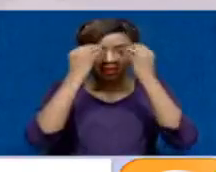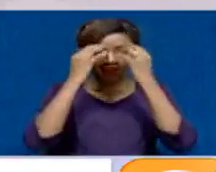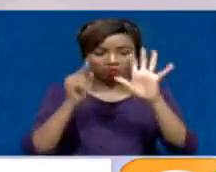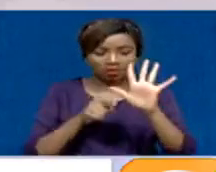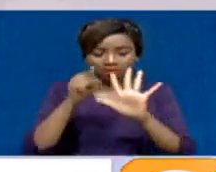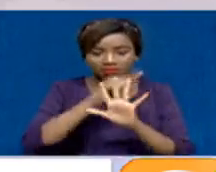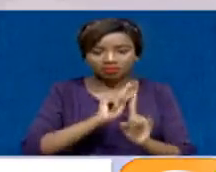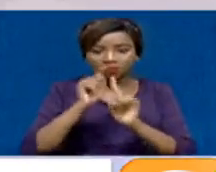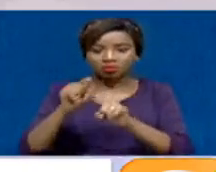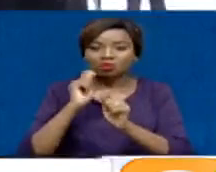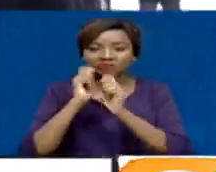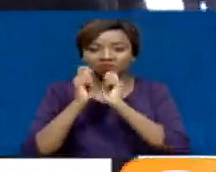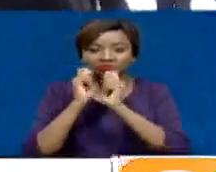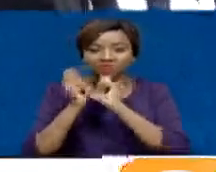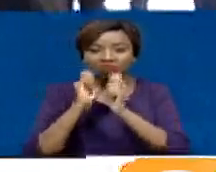Karua.